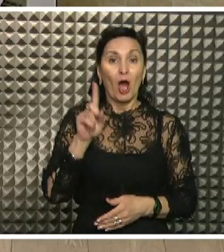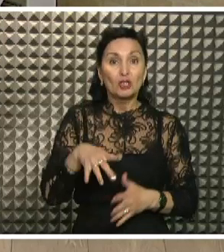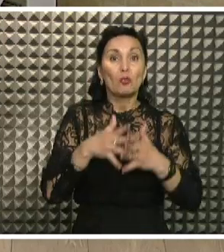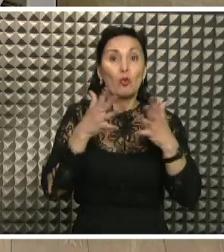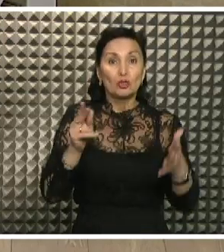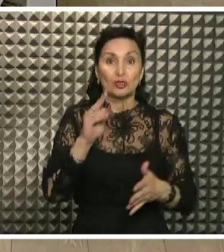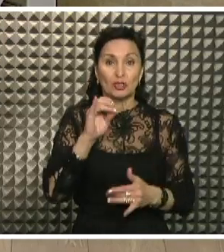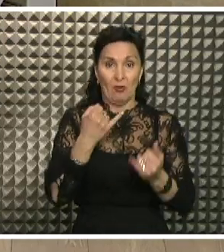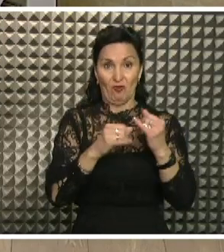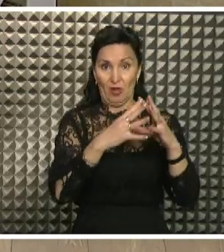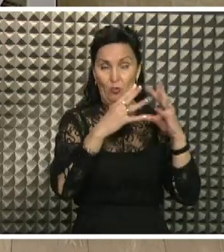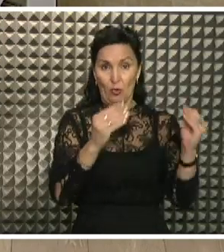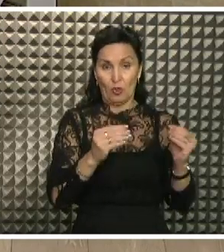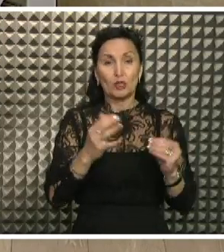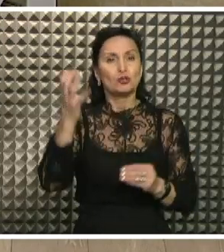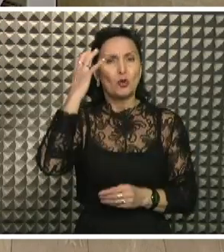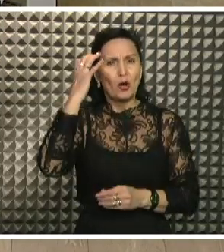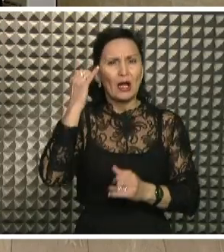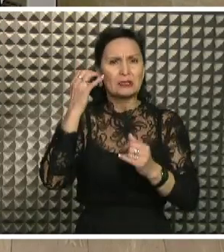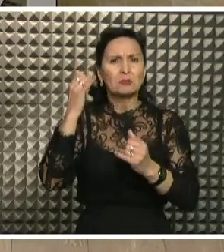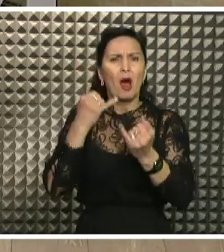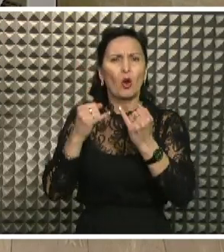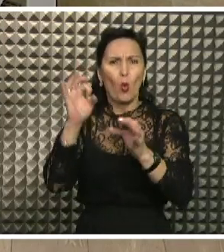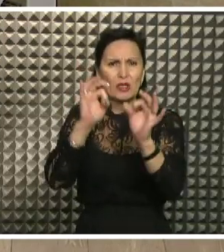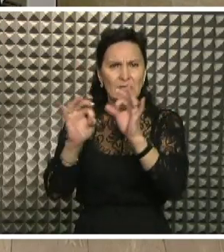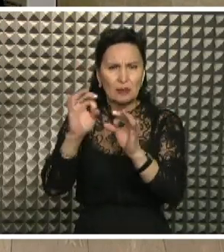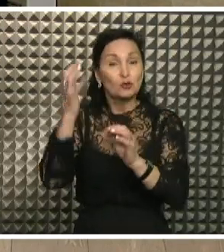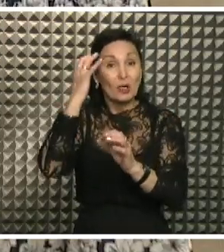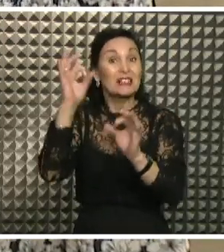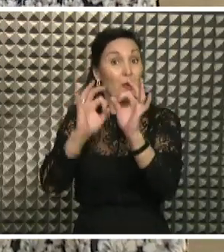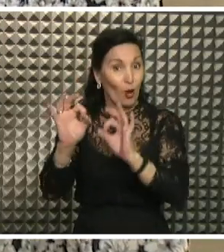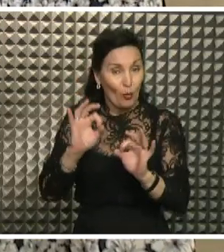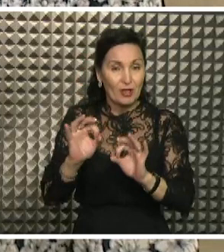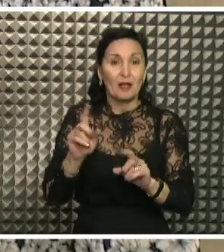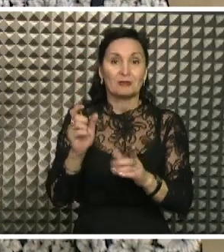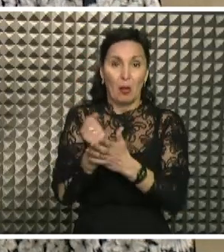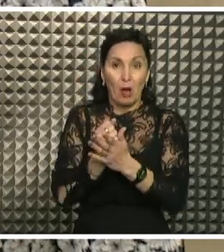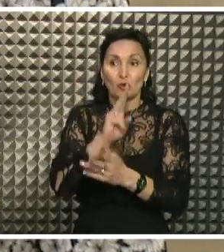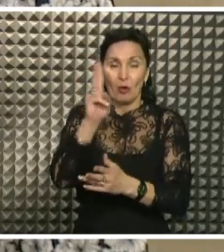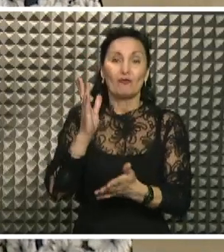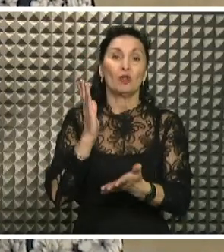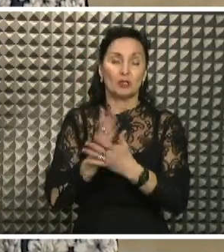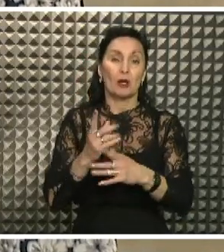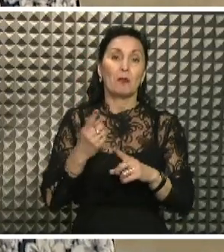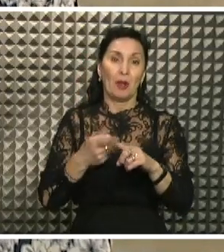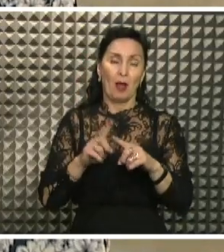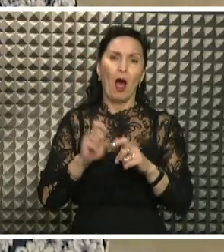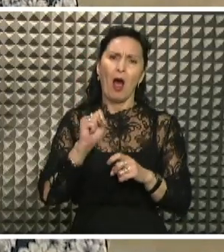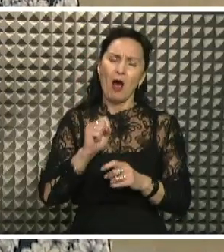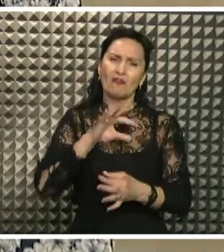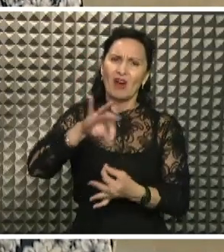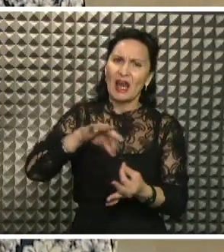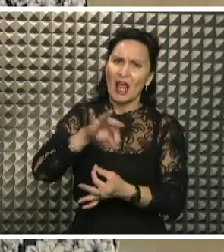гораздо больше. Вернемся к черной смородине, запасы которой у нас тоже есть. А варенье из черной